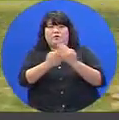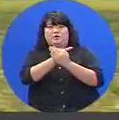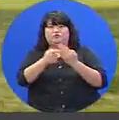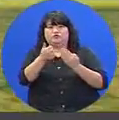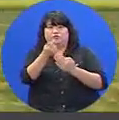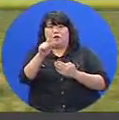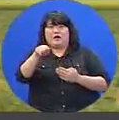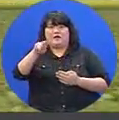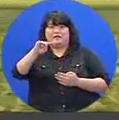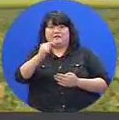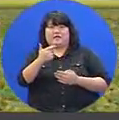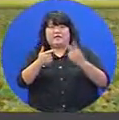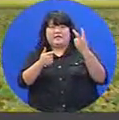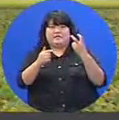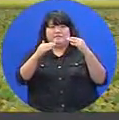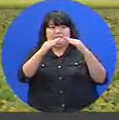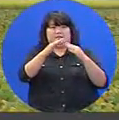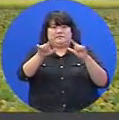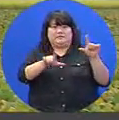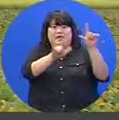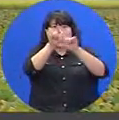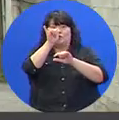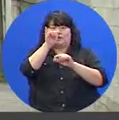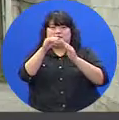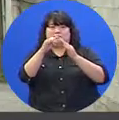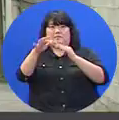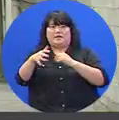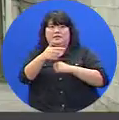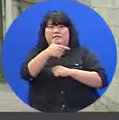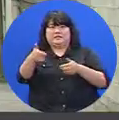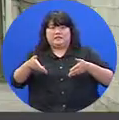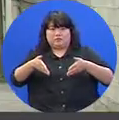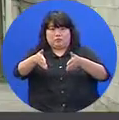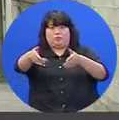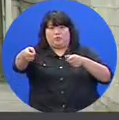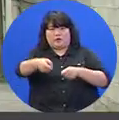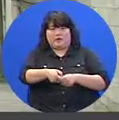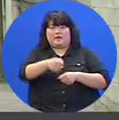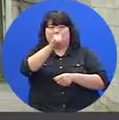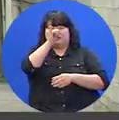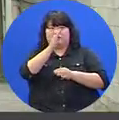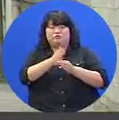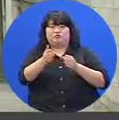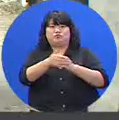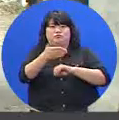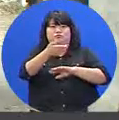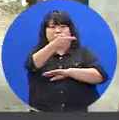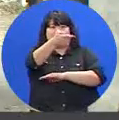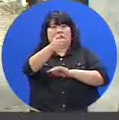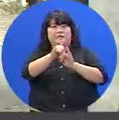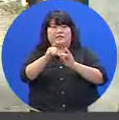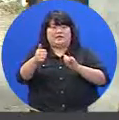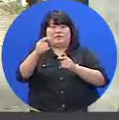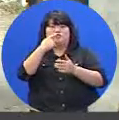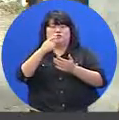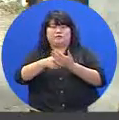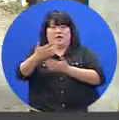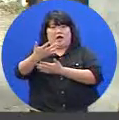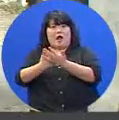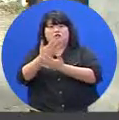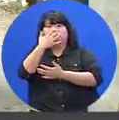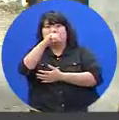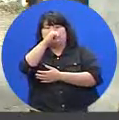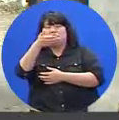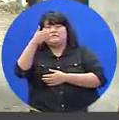완주군 화산면 20여 가구가 살고 있는 이 마을은 대로변에 접해 있습니다. 외부인이 쉽게 드나들 수 있지만